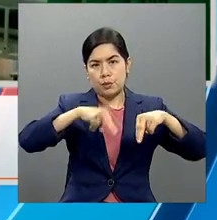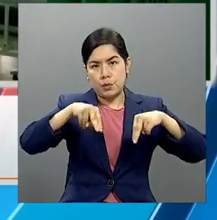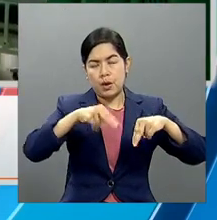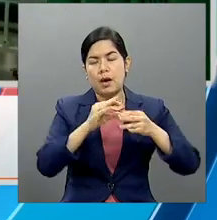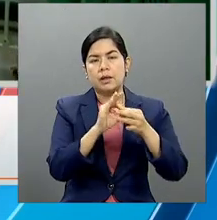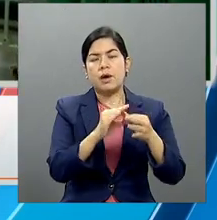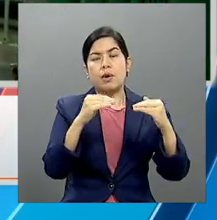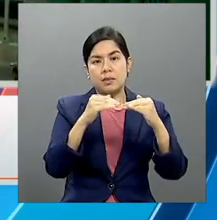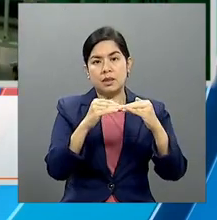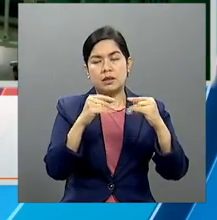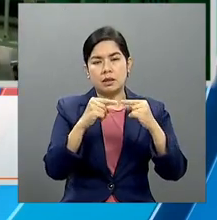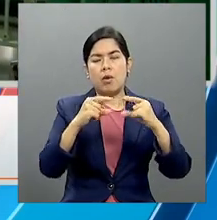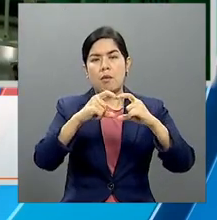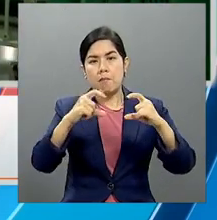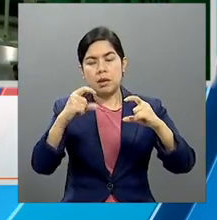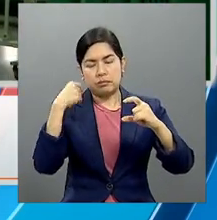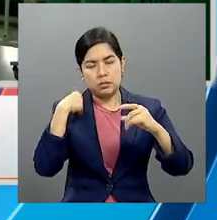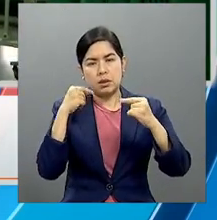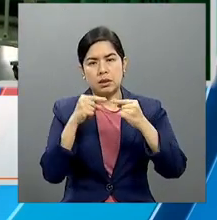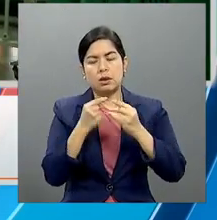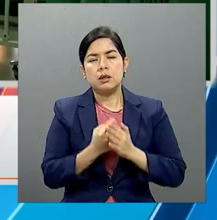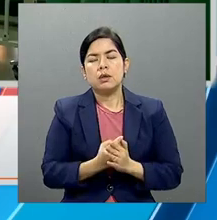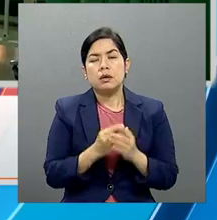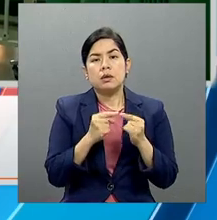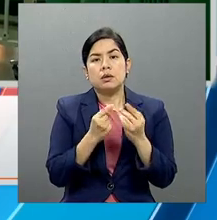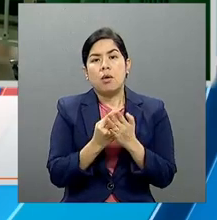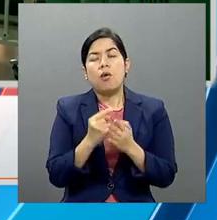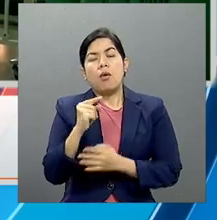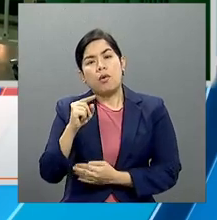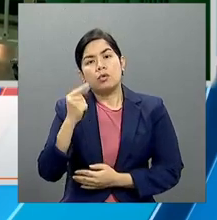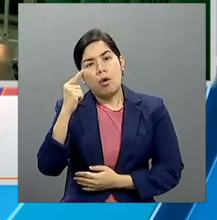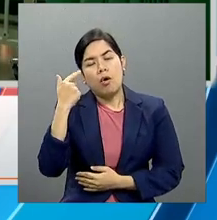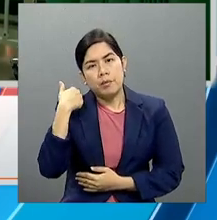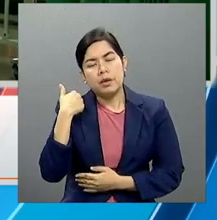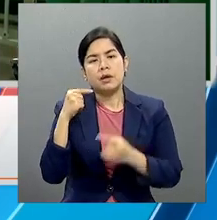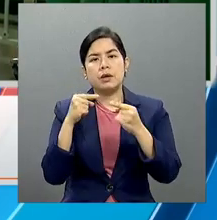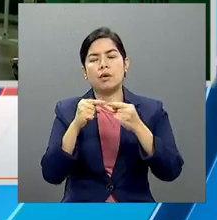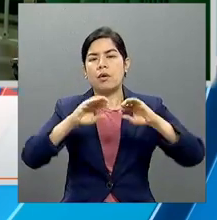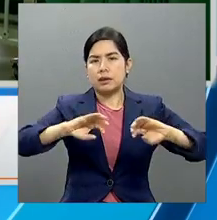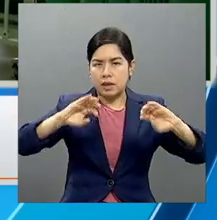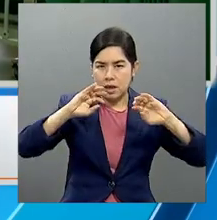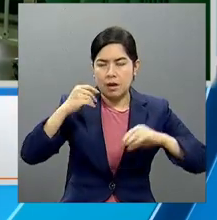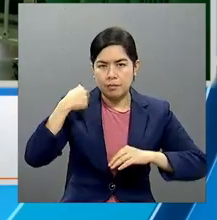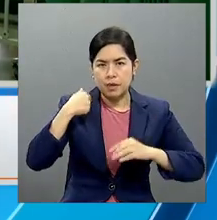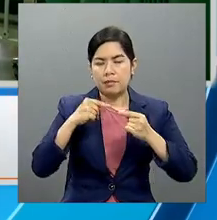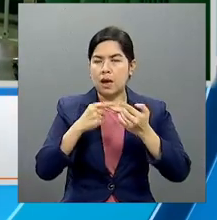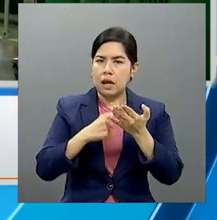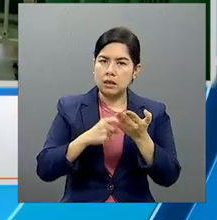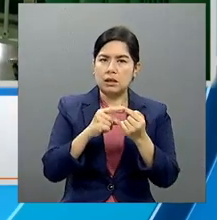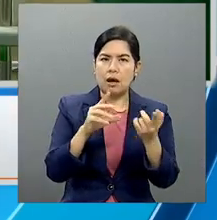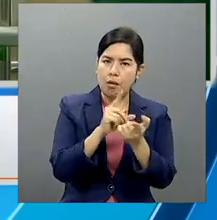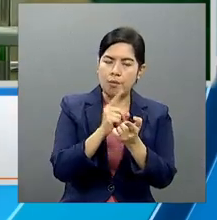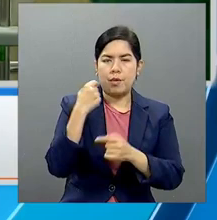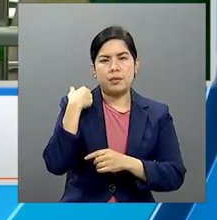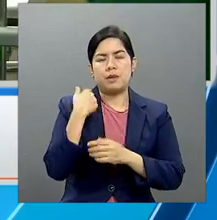าสิทธิ์ประกันสังคมแล้วก็สิทธิ์การรักษาข้าราชการหรือว่ารัฐวิสาหกิจอยู่แล้วนะครับไม่ว่าผู้ป่วยเนี่ยได้รับการตรวจคัดกรองแล้วตรว